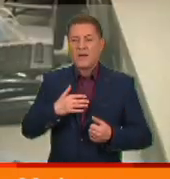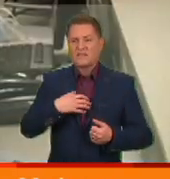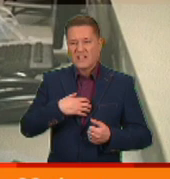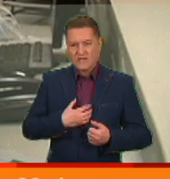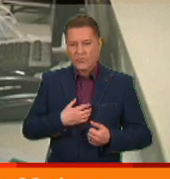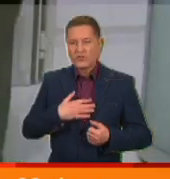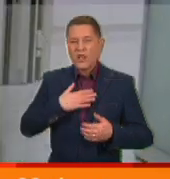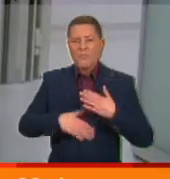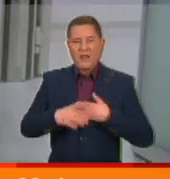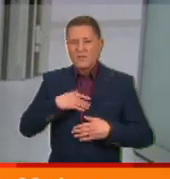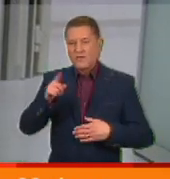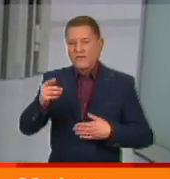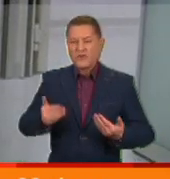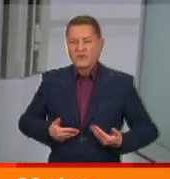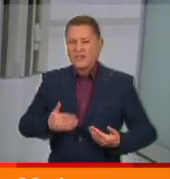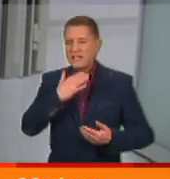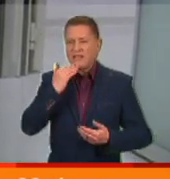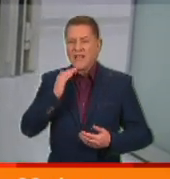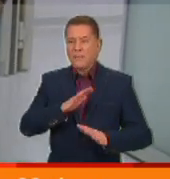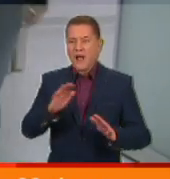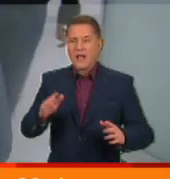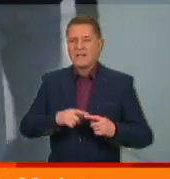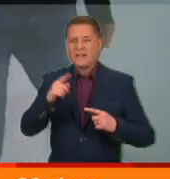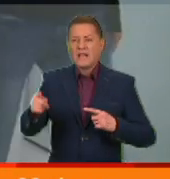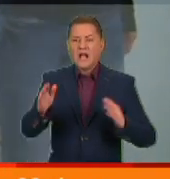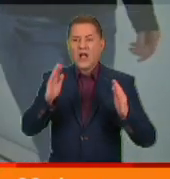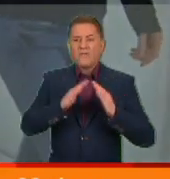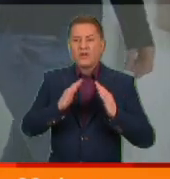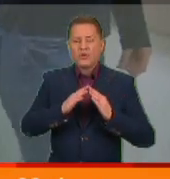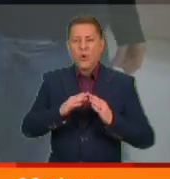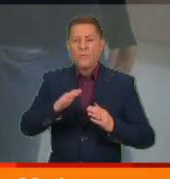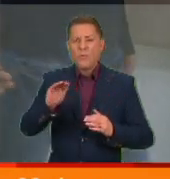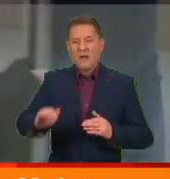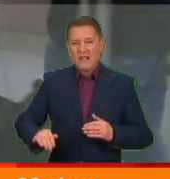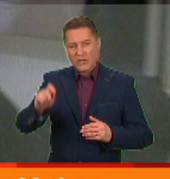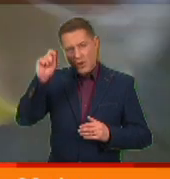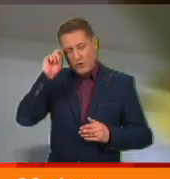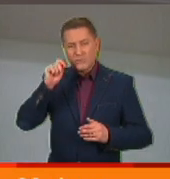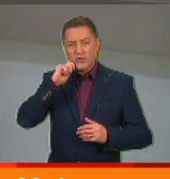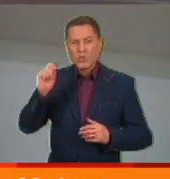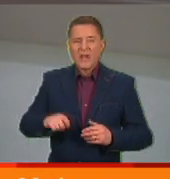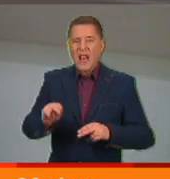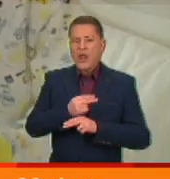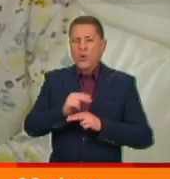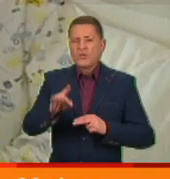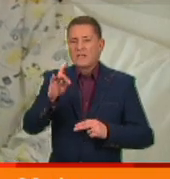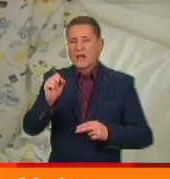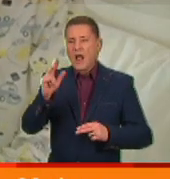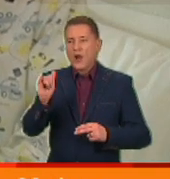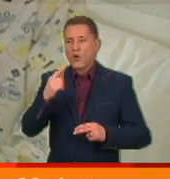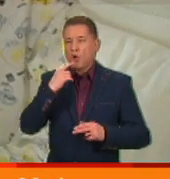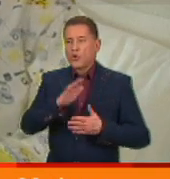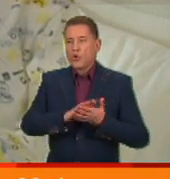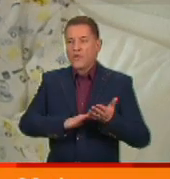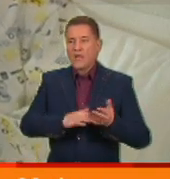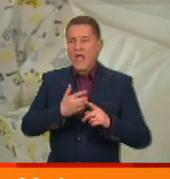його житті нині небагато. Далеко від дому, в Стамбулі, маленький хлопчик з України лікується від раку крові. Це